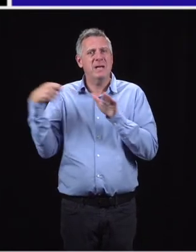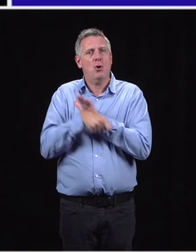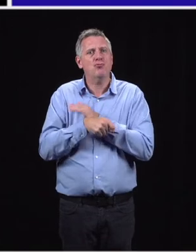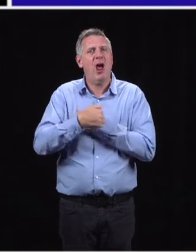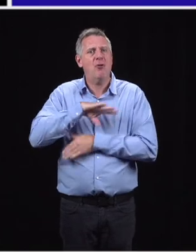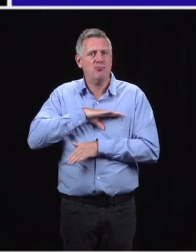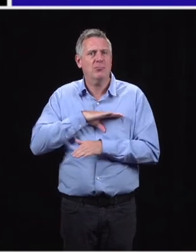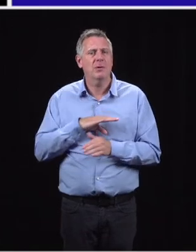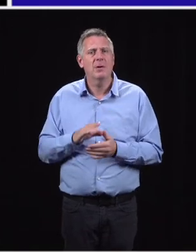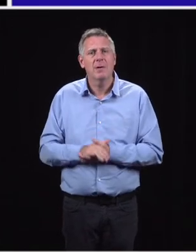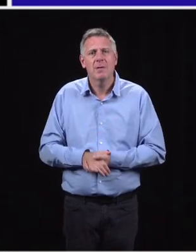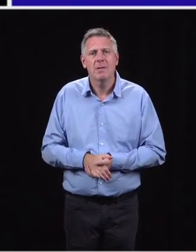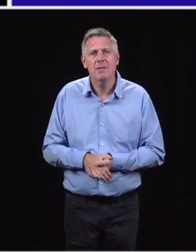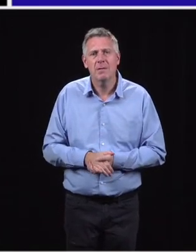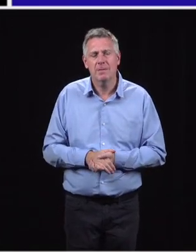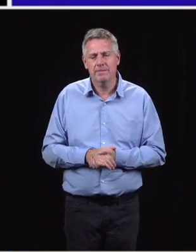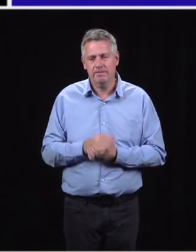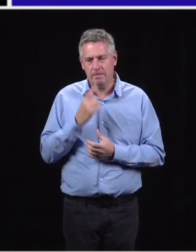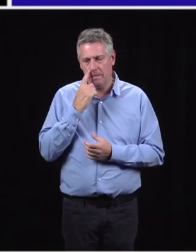croissant